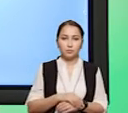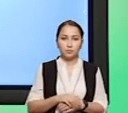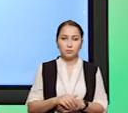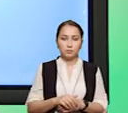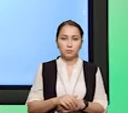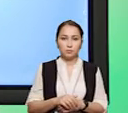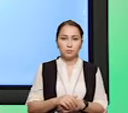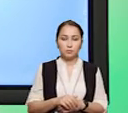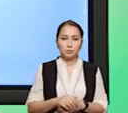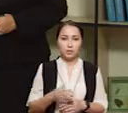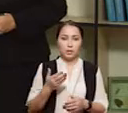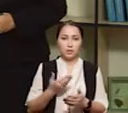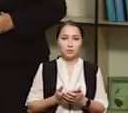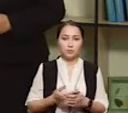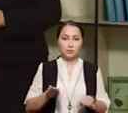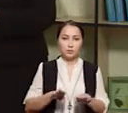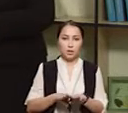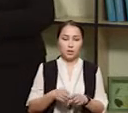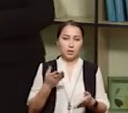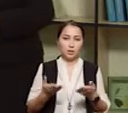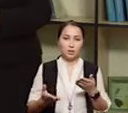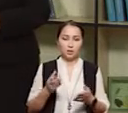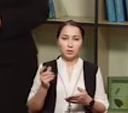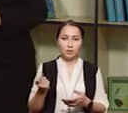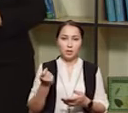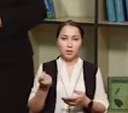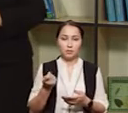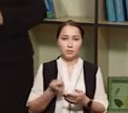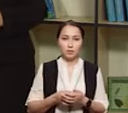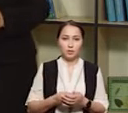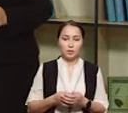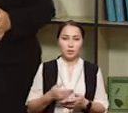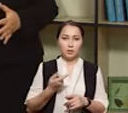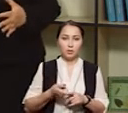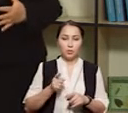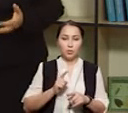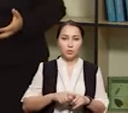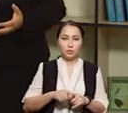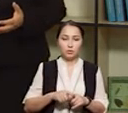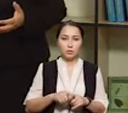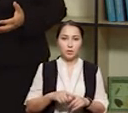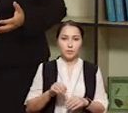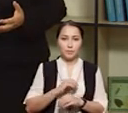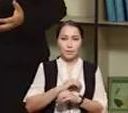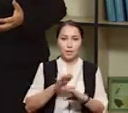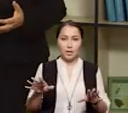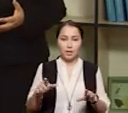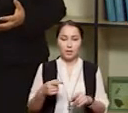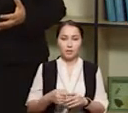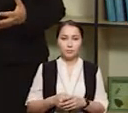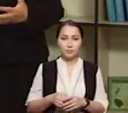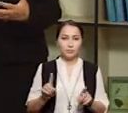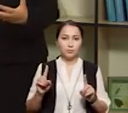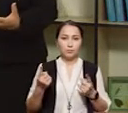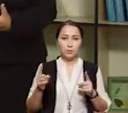boshlashdi. Ya'ni agarda atom va molekulalar shunday katta tezlik bilan tarqalar ekan, nega